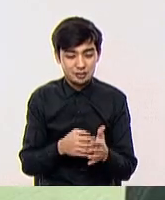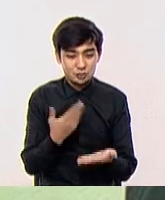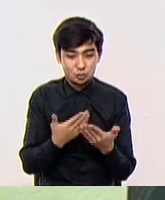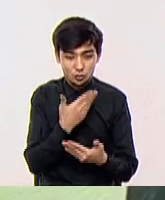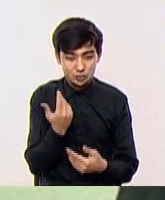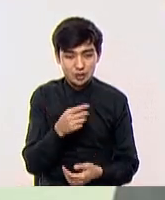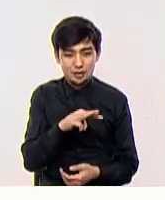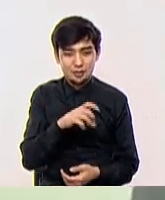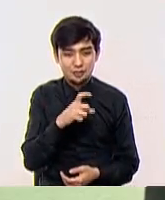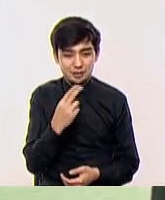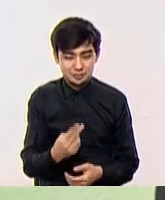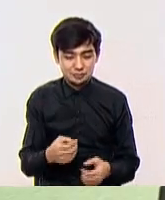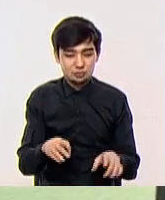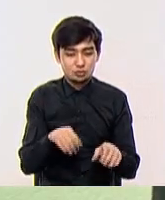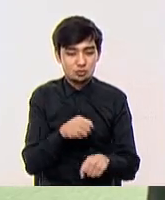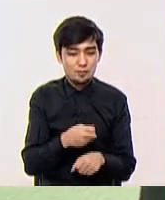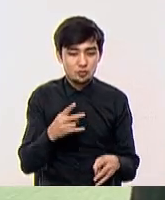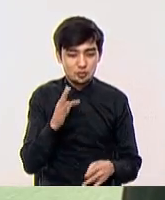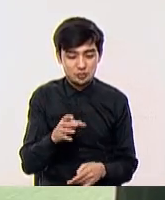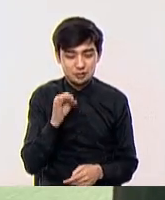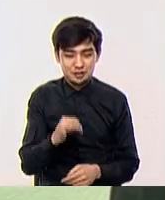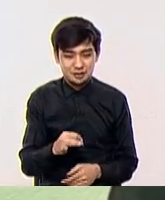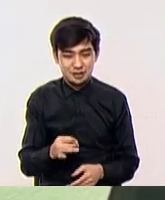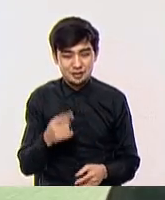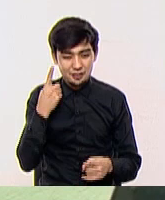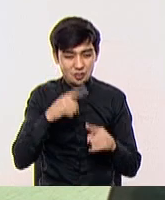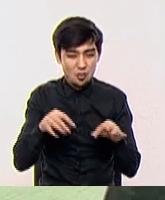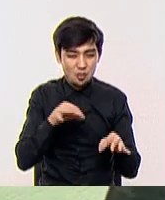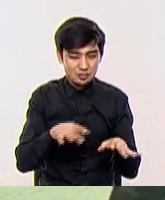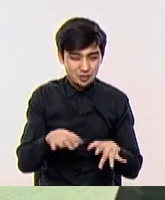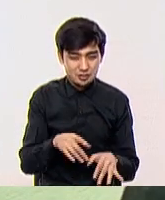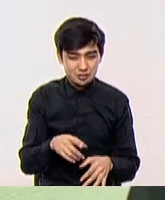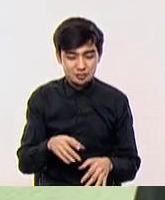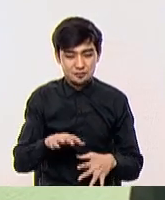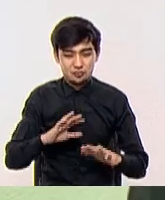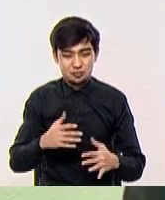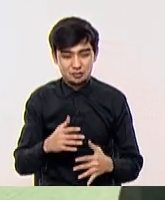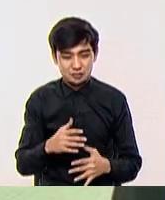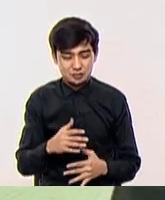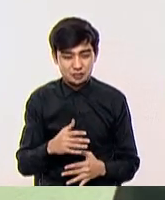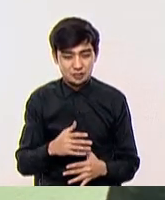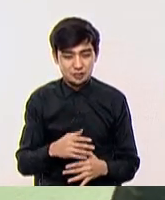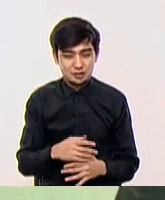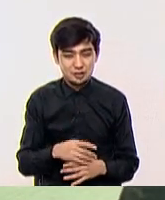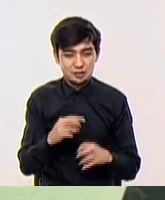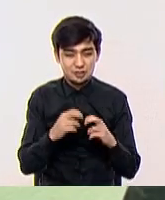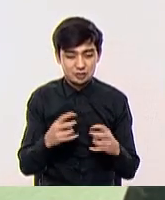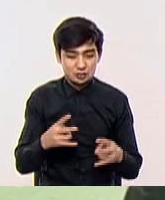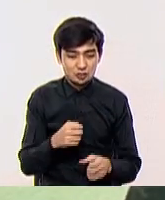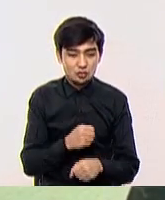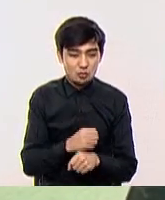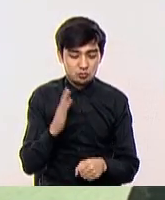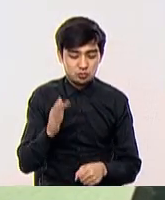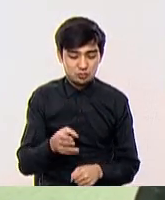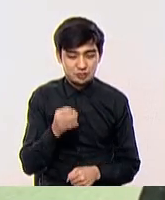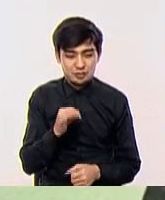ТЭЦ-3 придется останавливать. При каких-то техногенных делах, авариях, да, то есть нам тоже придется останавливать.